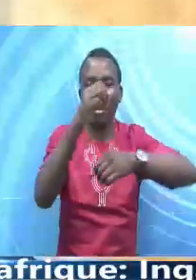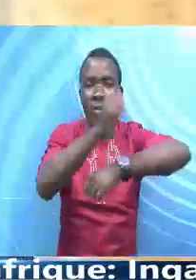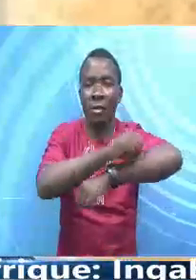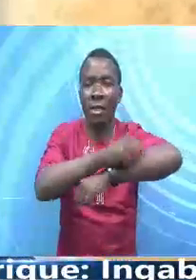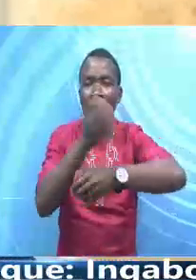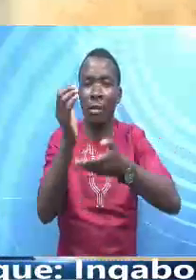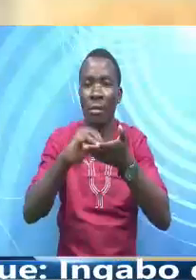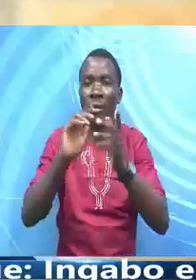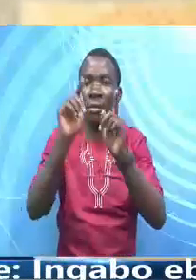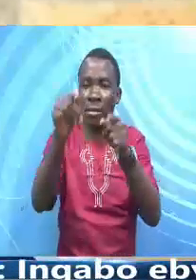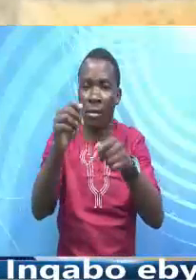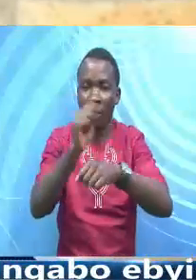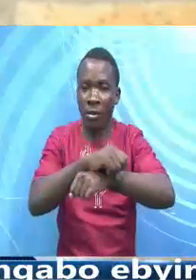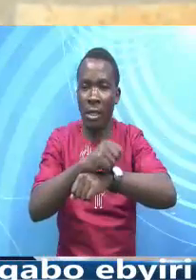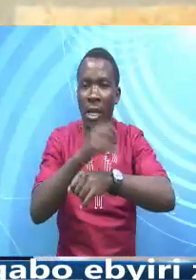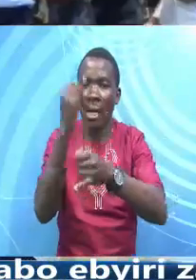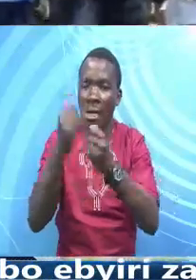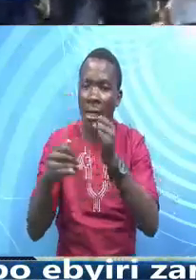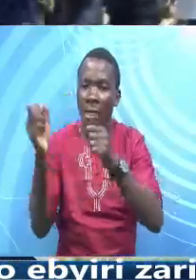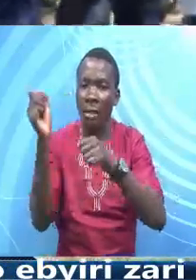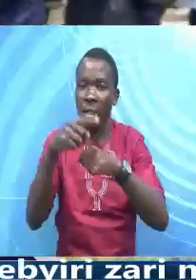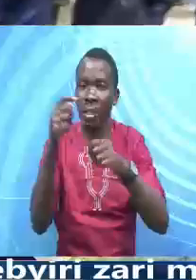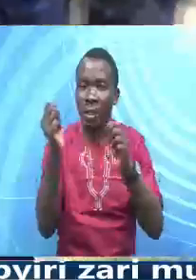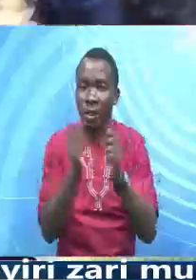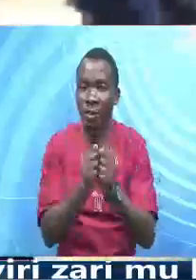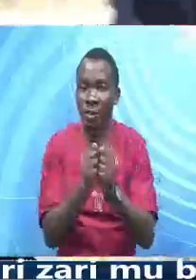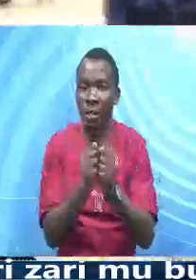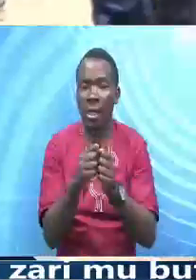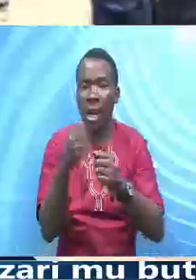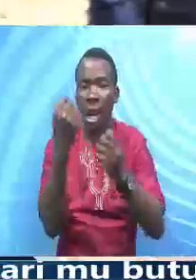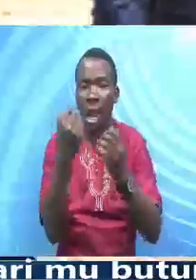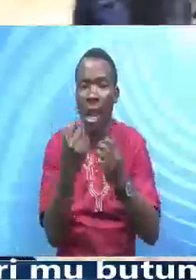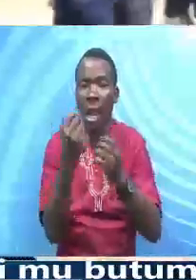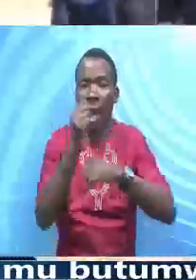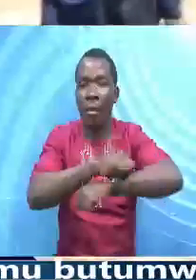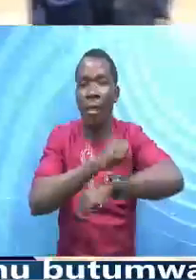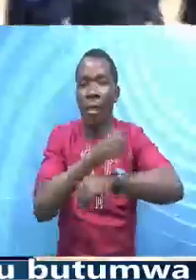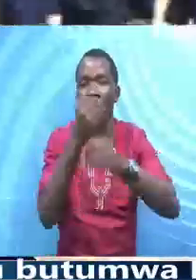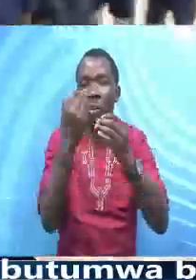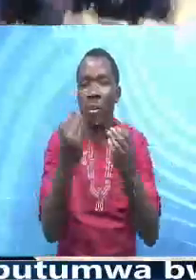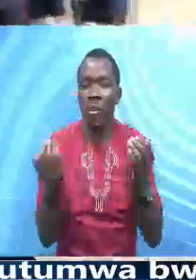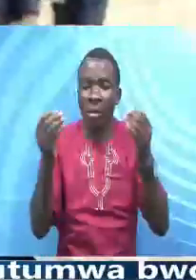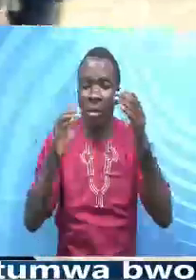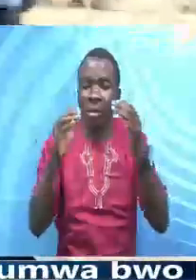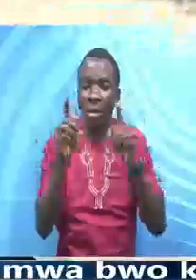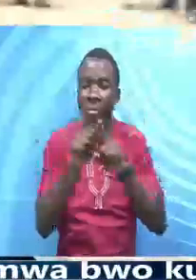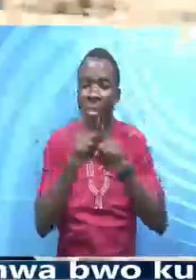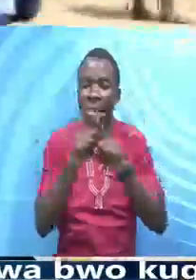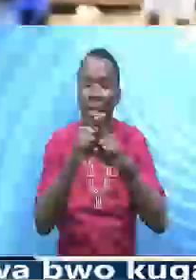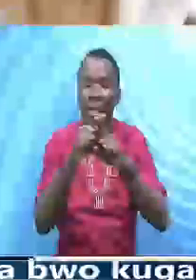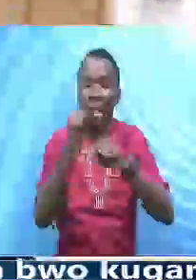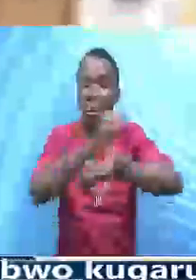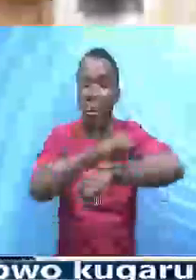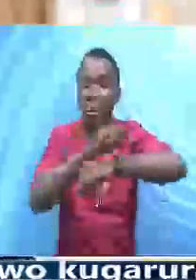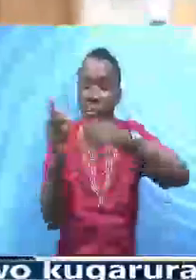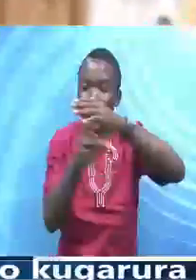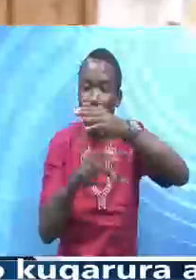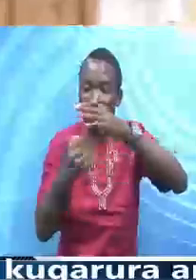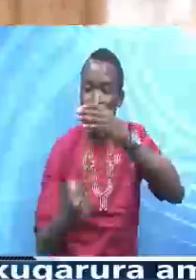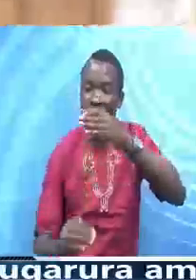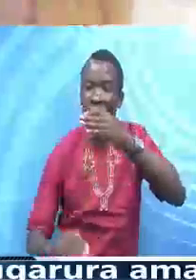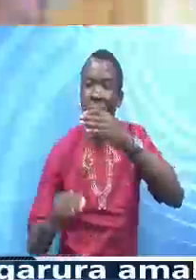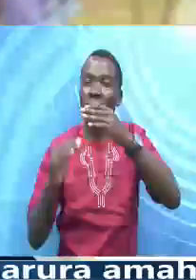ishuri hari hashize amezi asaga icumi abanyeshuri bo mu mashuri y'incuke ndetse n'abanyeshuri bo mu cyiciro cya mbere cy'amashuri abanza bari mu ngo inyuma y'amashuri yari